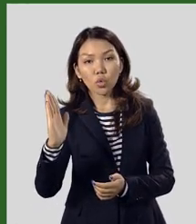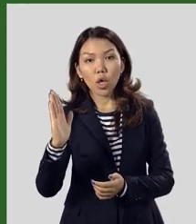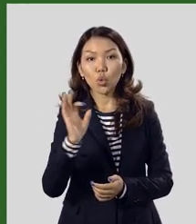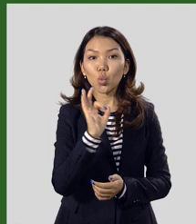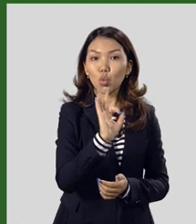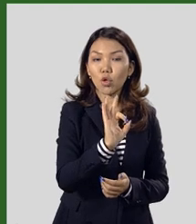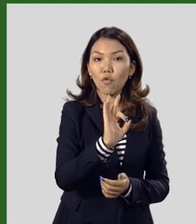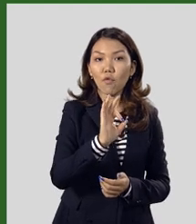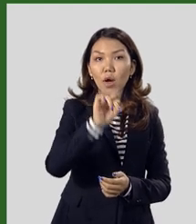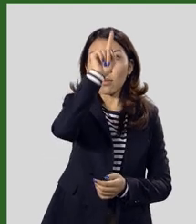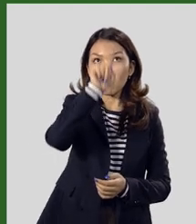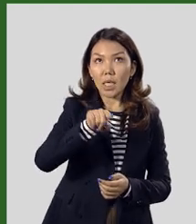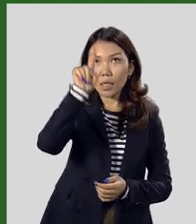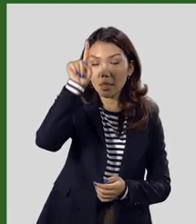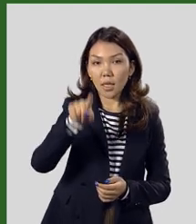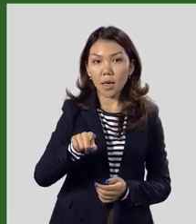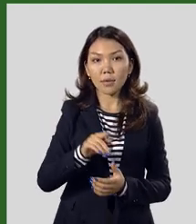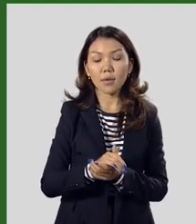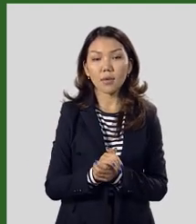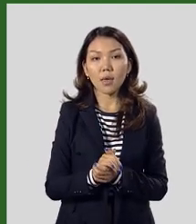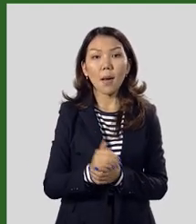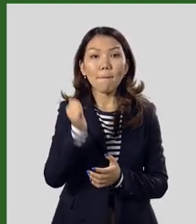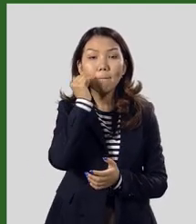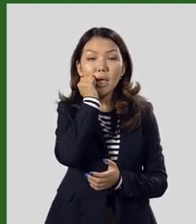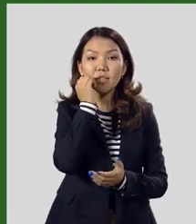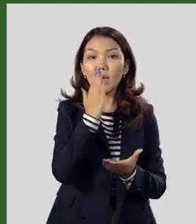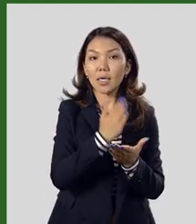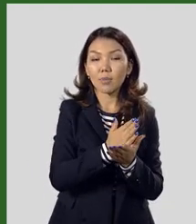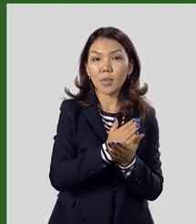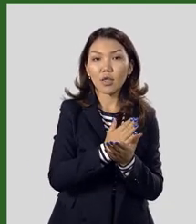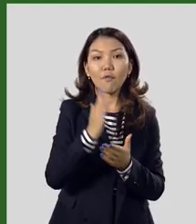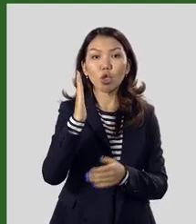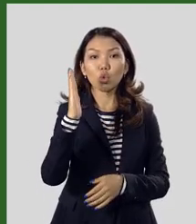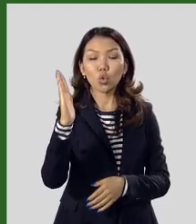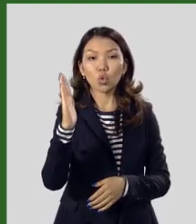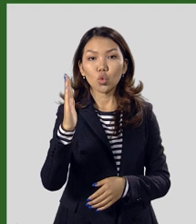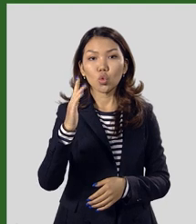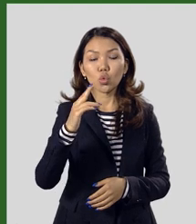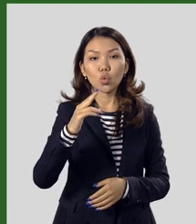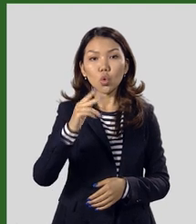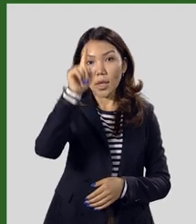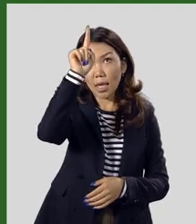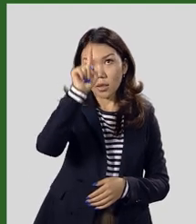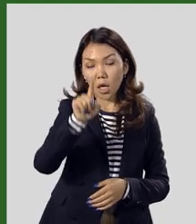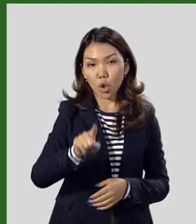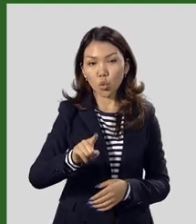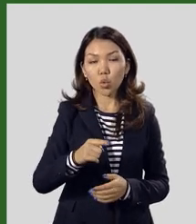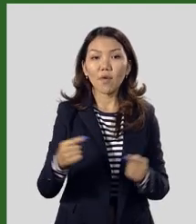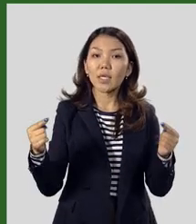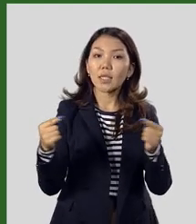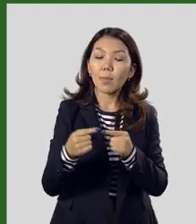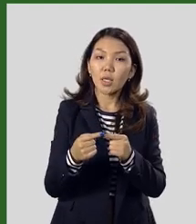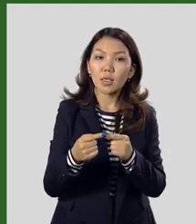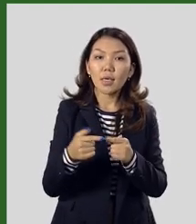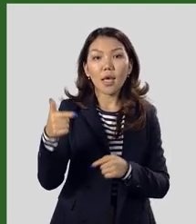меридиана. Это значит, что Москва имеет восточную долготу. Давайте определим